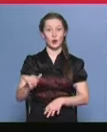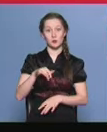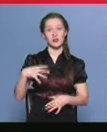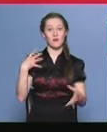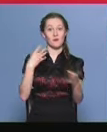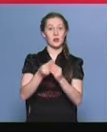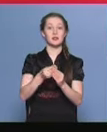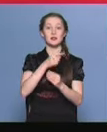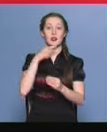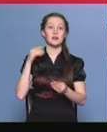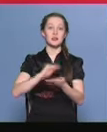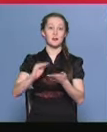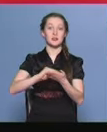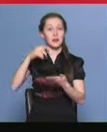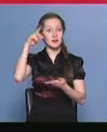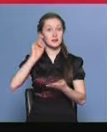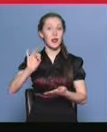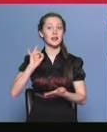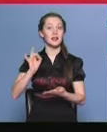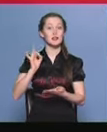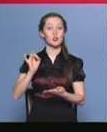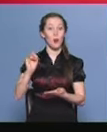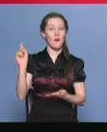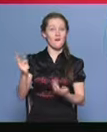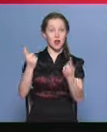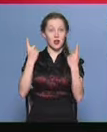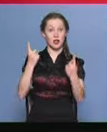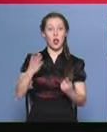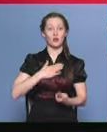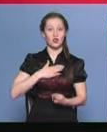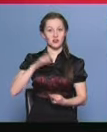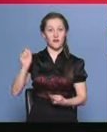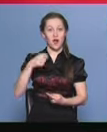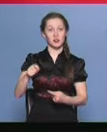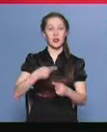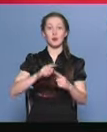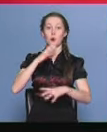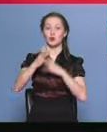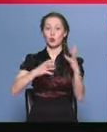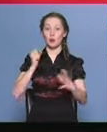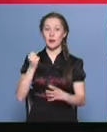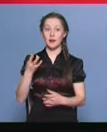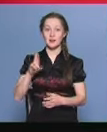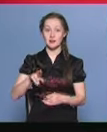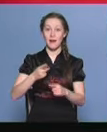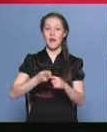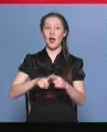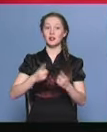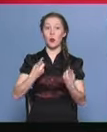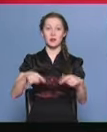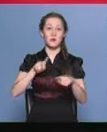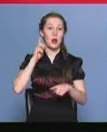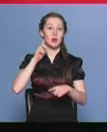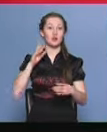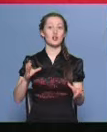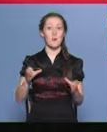страной написала тест на знание истории Великой Отечественной войны. Эта акция уже стала международной. Организовала ее общественная молодежная палата при